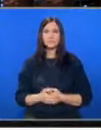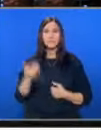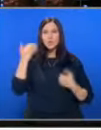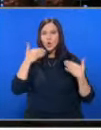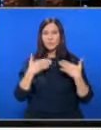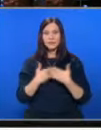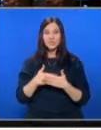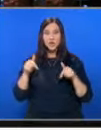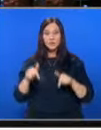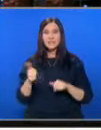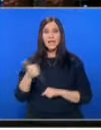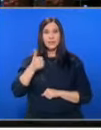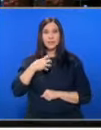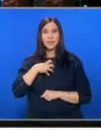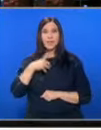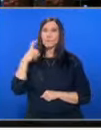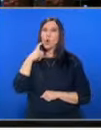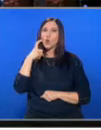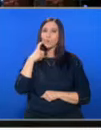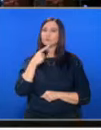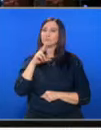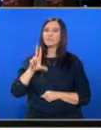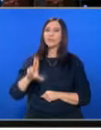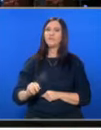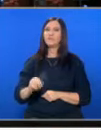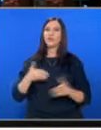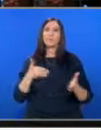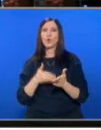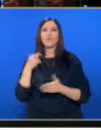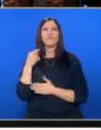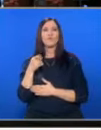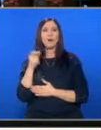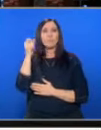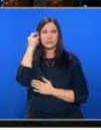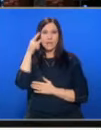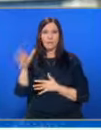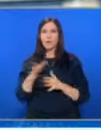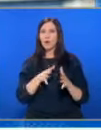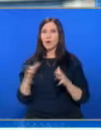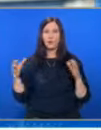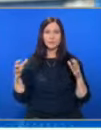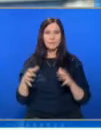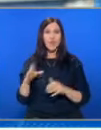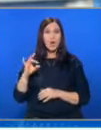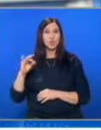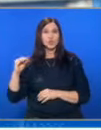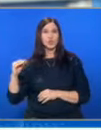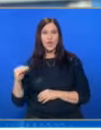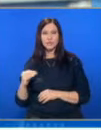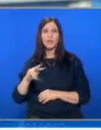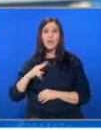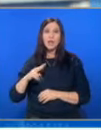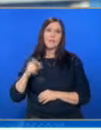Добър вечер. Днес лидерът на ГЕРБ Бойко Борисов заяви, че е против това. Председателят на Народното събрание Росен Желязков